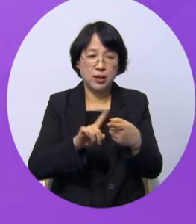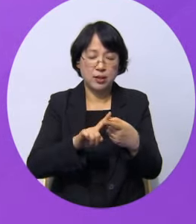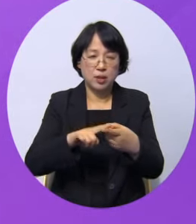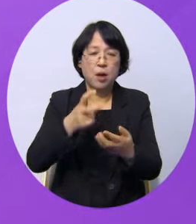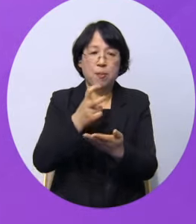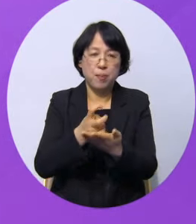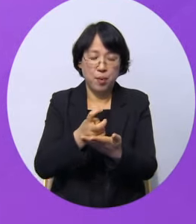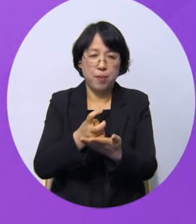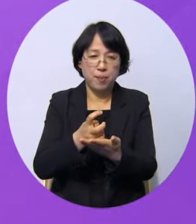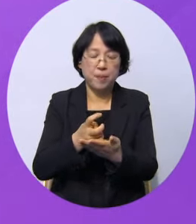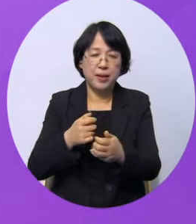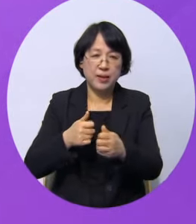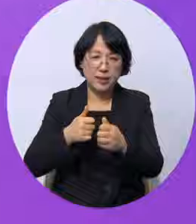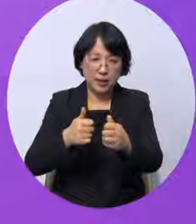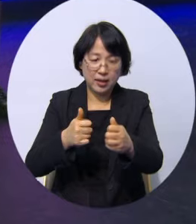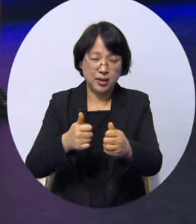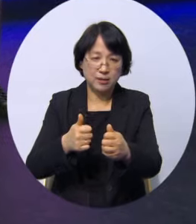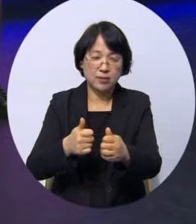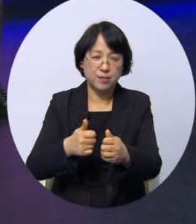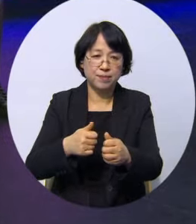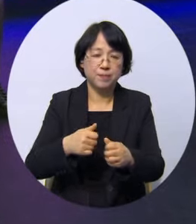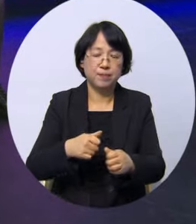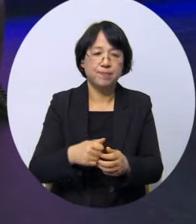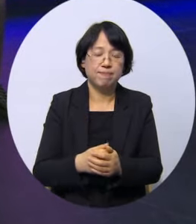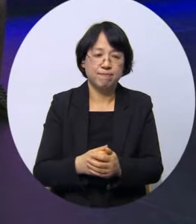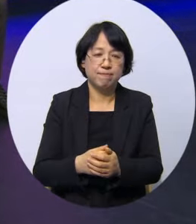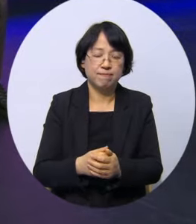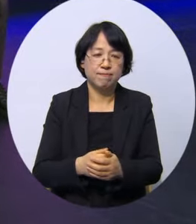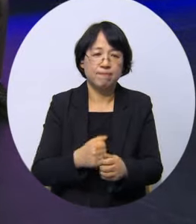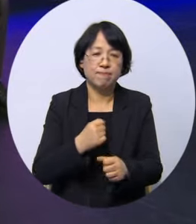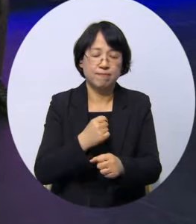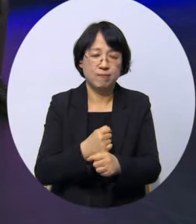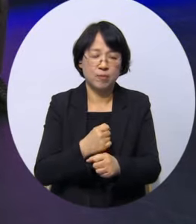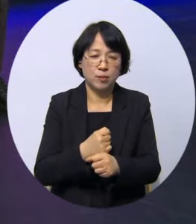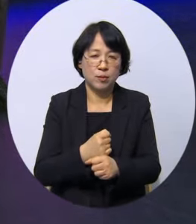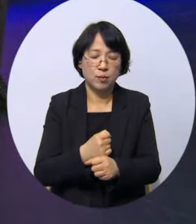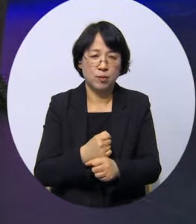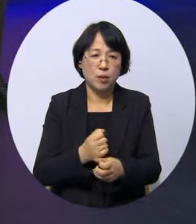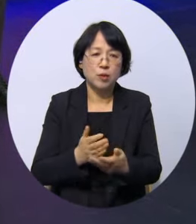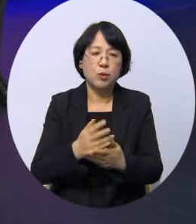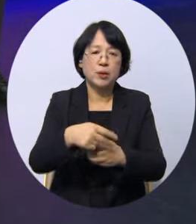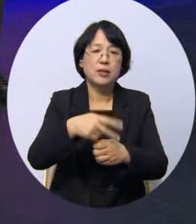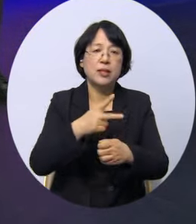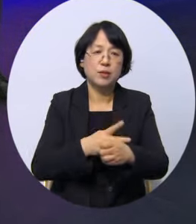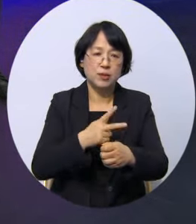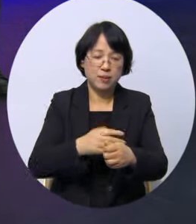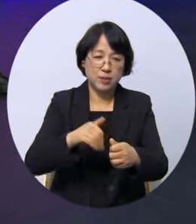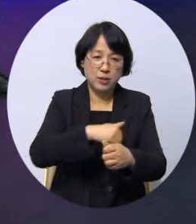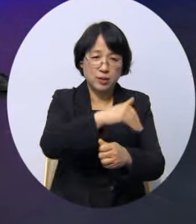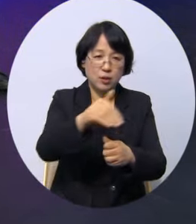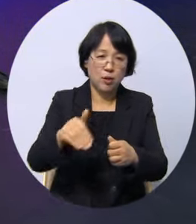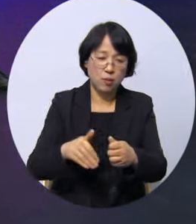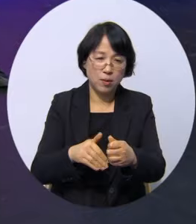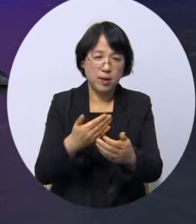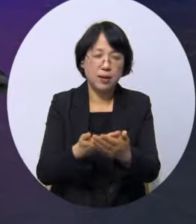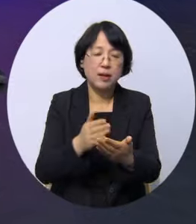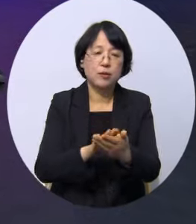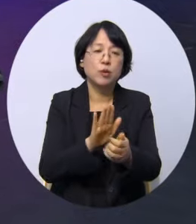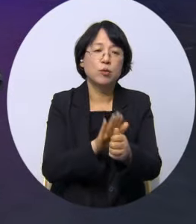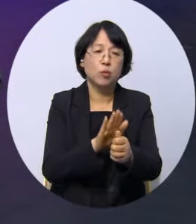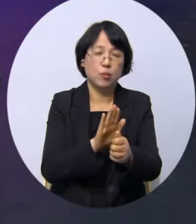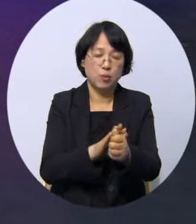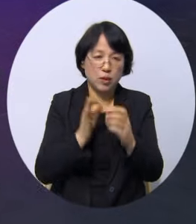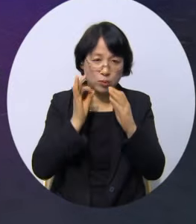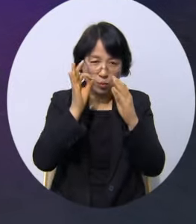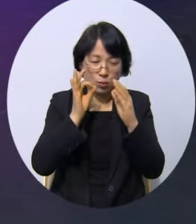있고 그와 병행해서 어이 전공의들의 처우를 개선해 주는 그런 작업도 함께 하고 있죠 중대본에서